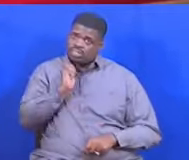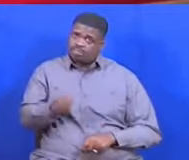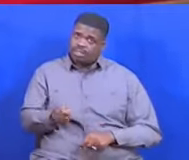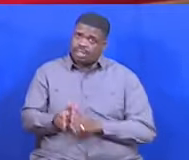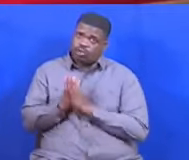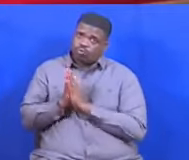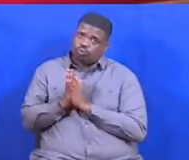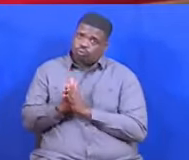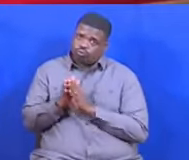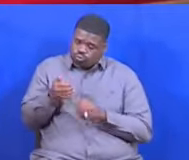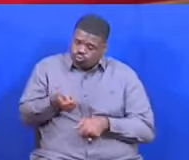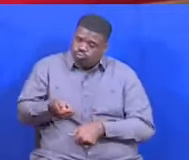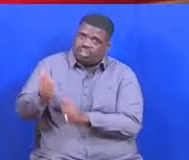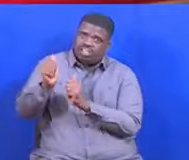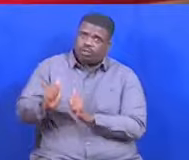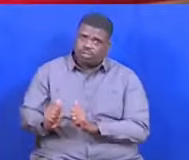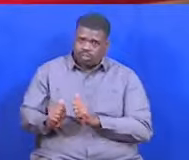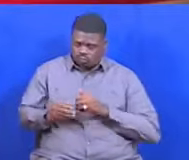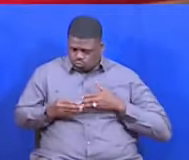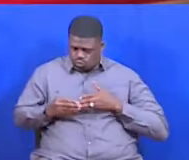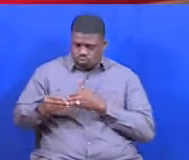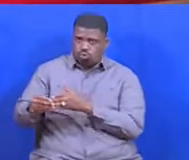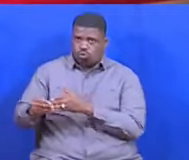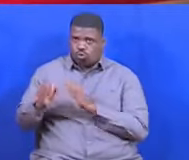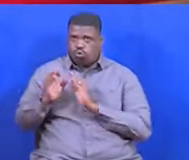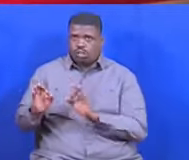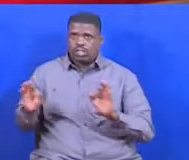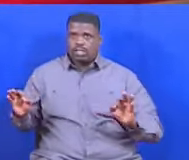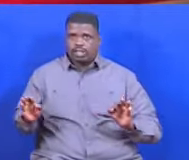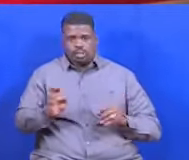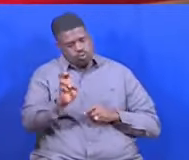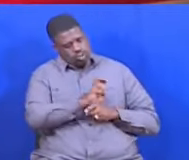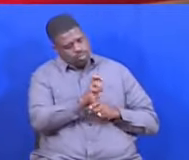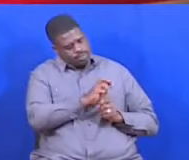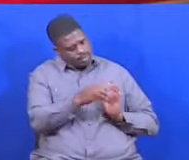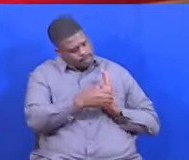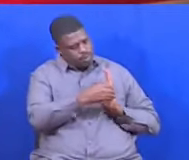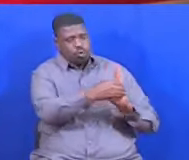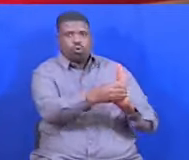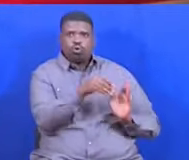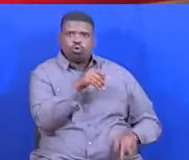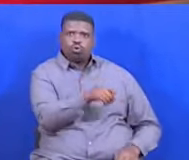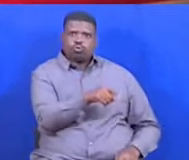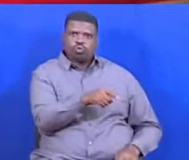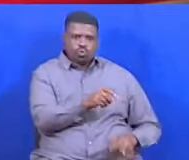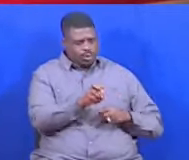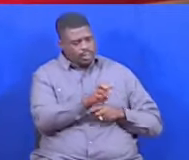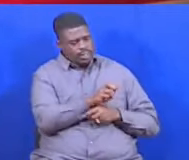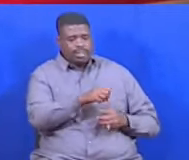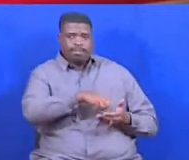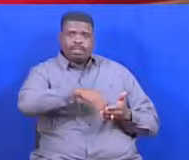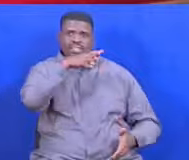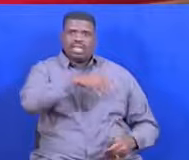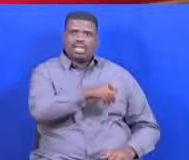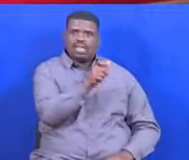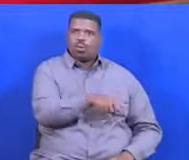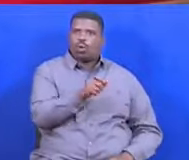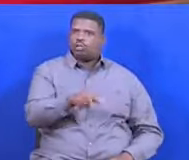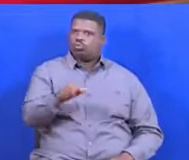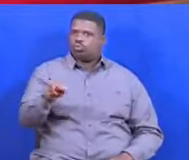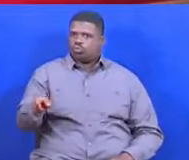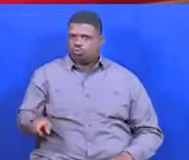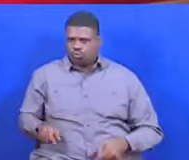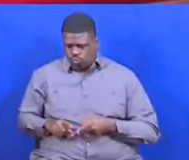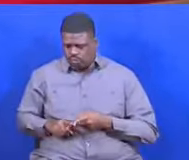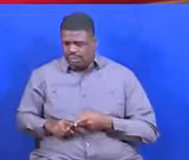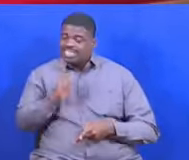kwa kuendelea kutuongoza na kuendelea kusimamia miongozo ambayo inaenda kulinda maslahi ya Watanzania. Mheshimiwa